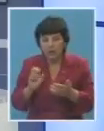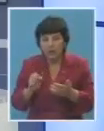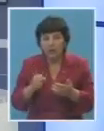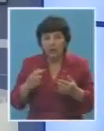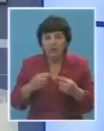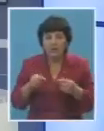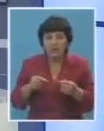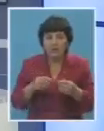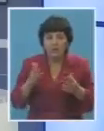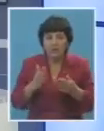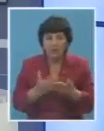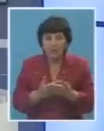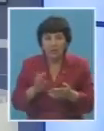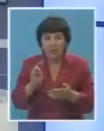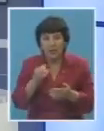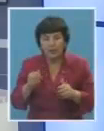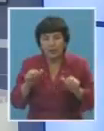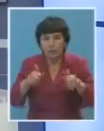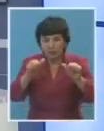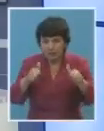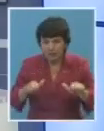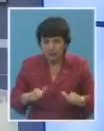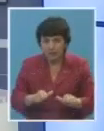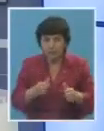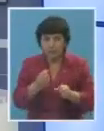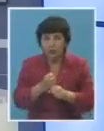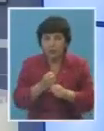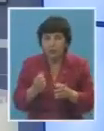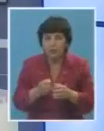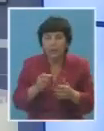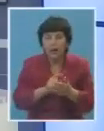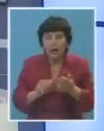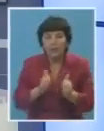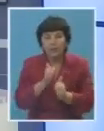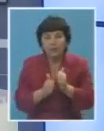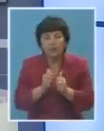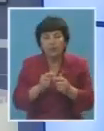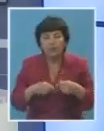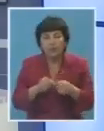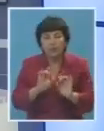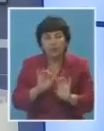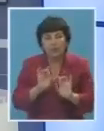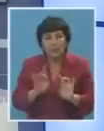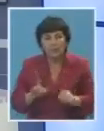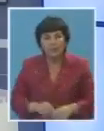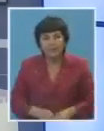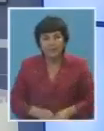етіп өте шыққан қаламгерге тайпақтың төрінде ескерткіш мүсіні орнатылып, ақындар мүшайрасы өткізілді. Толығырақ тілші